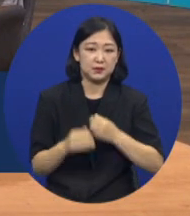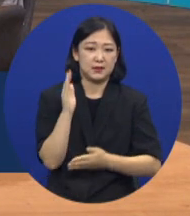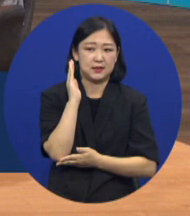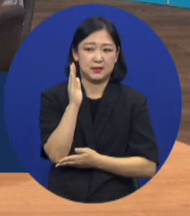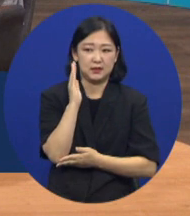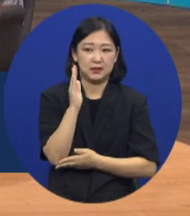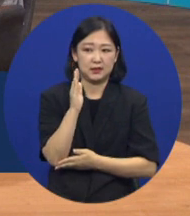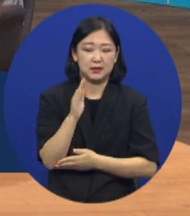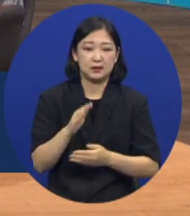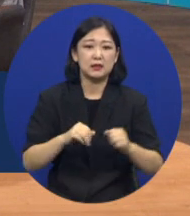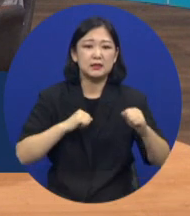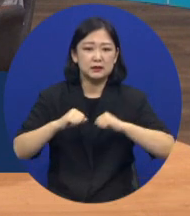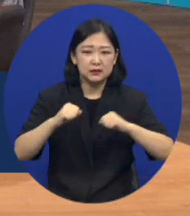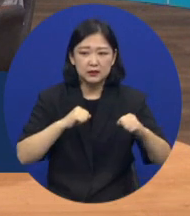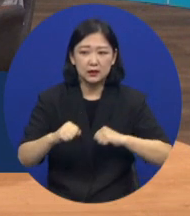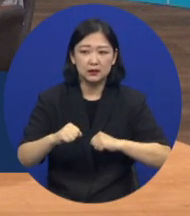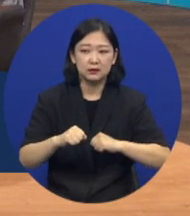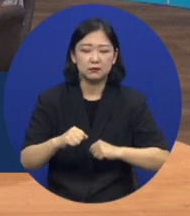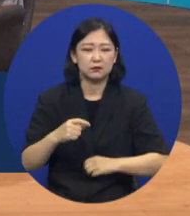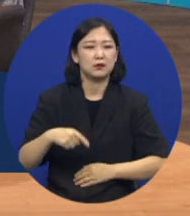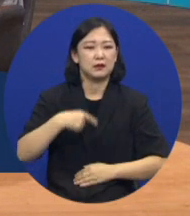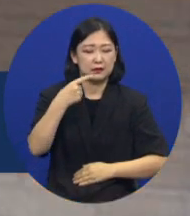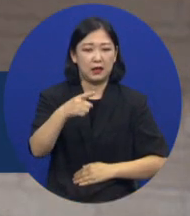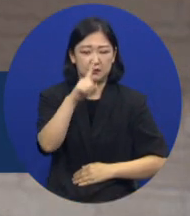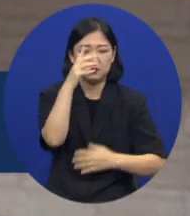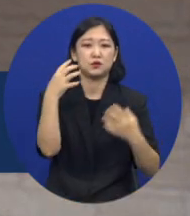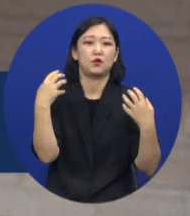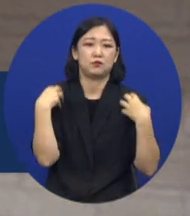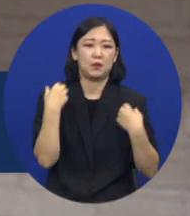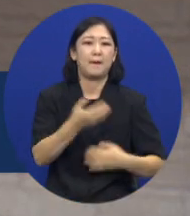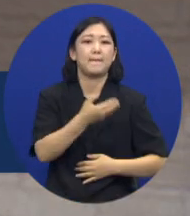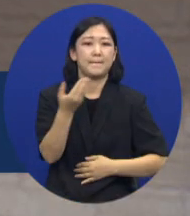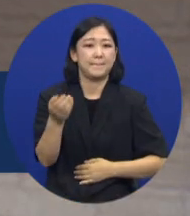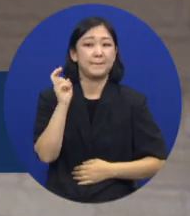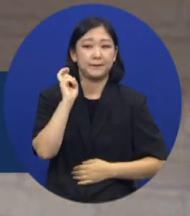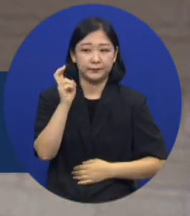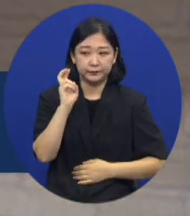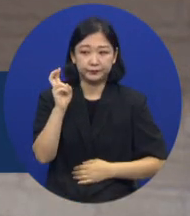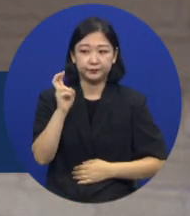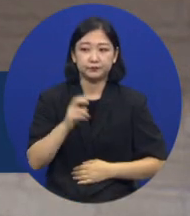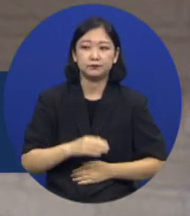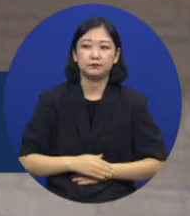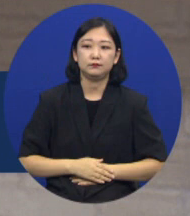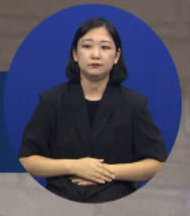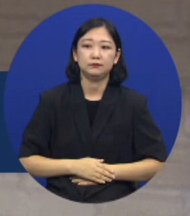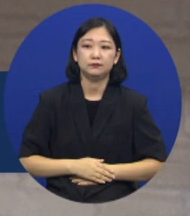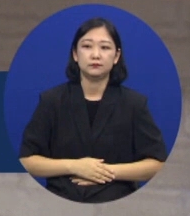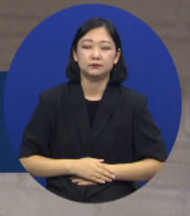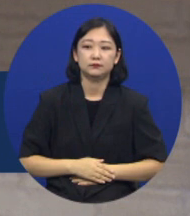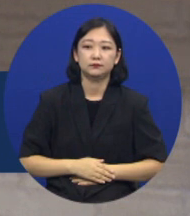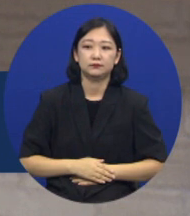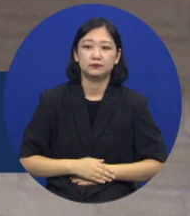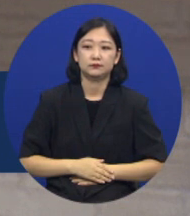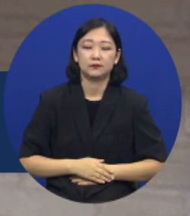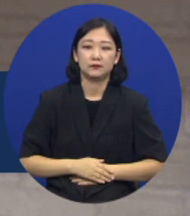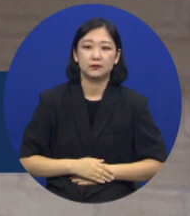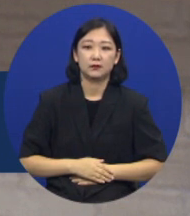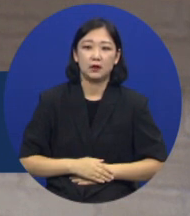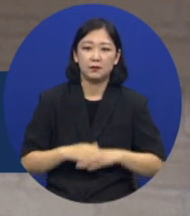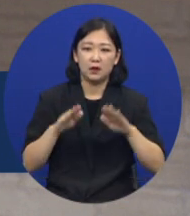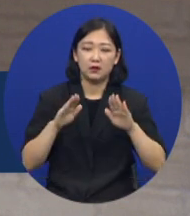실행에 수수는 차기 정부로 넘어갈 개연성 확률이 훨씬 더 크다고